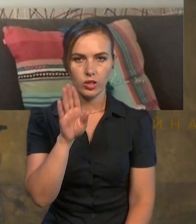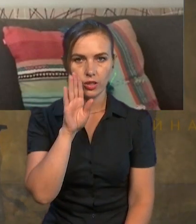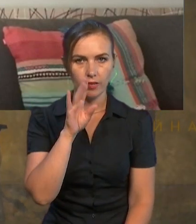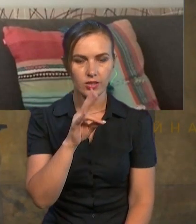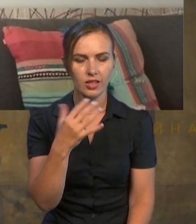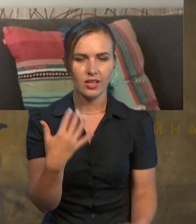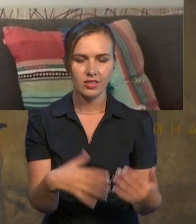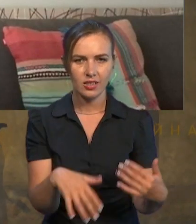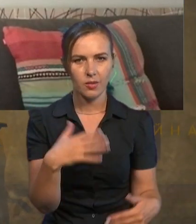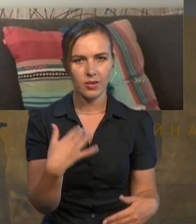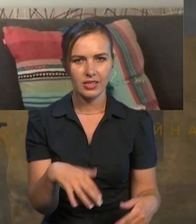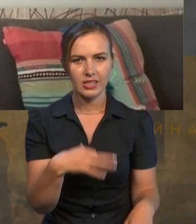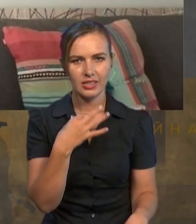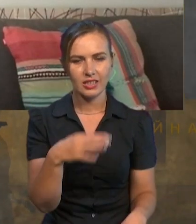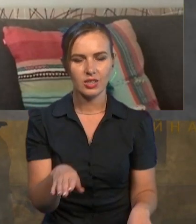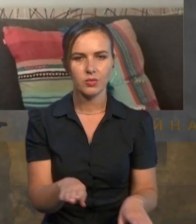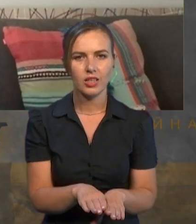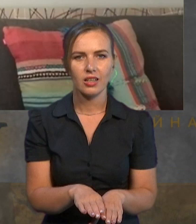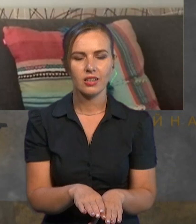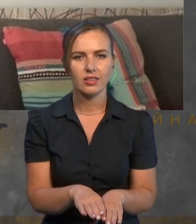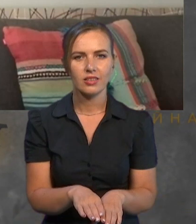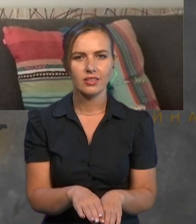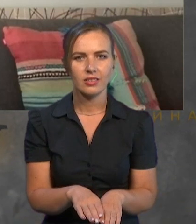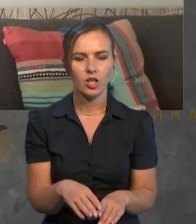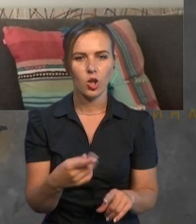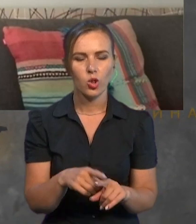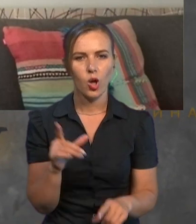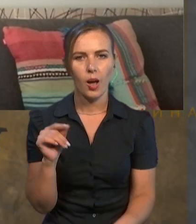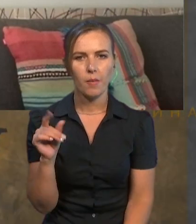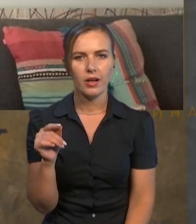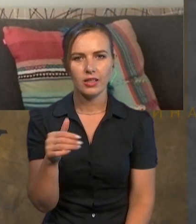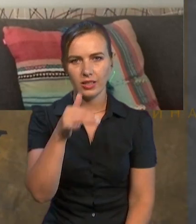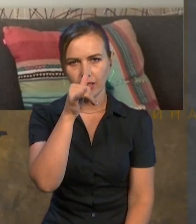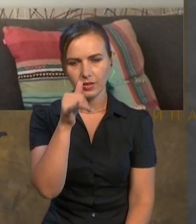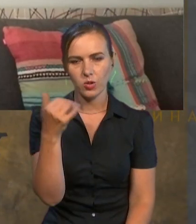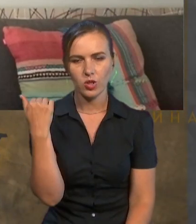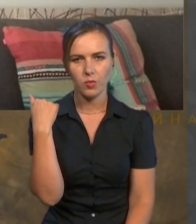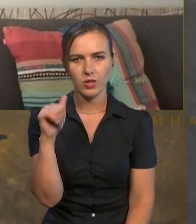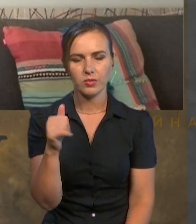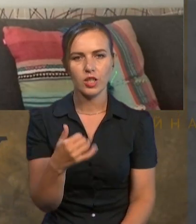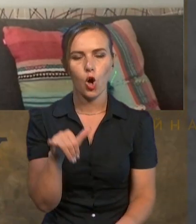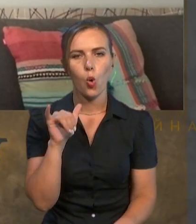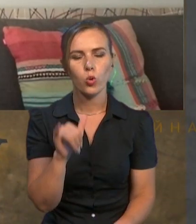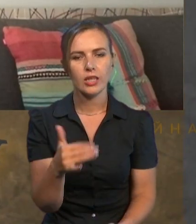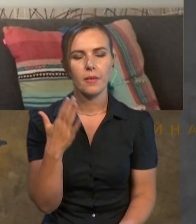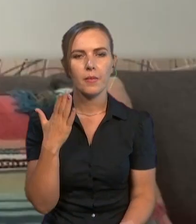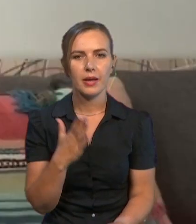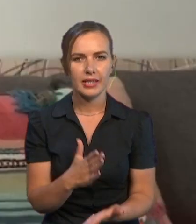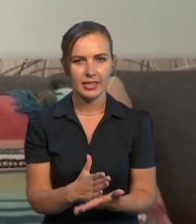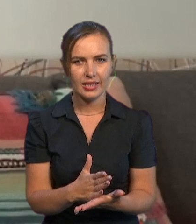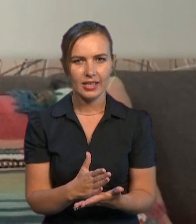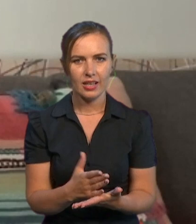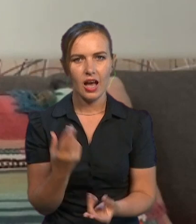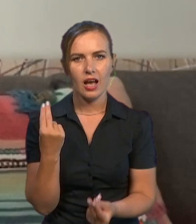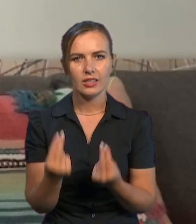слабенька, скажімо так, то пара теж не зможе перемогти, бо в тебе є гравець,